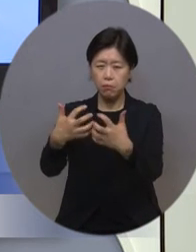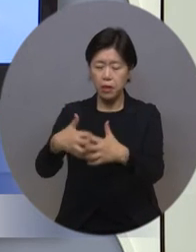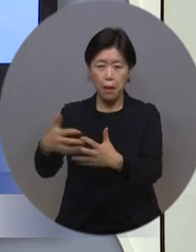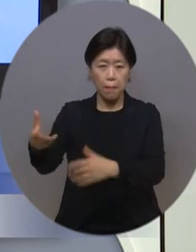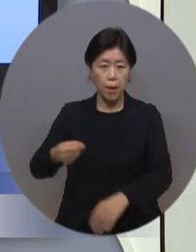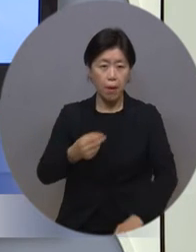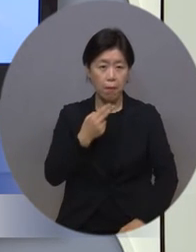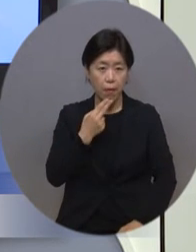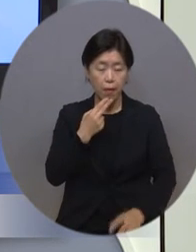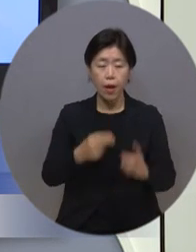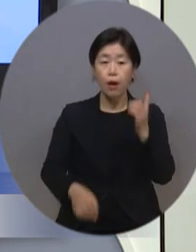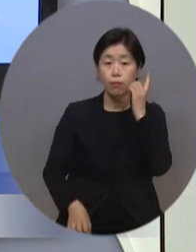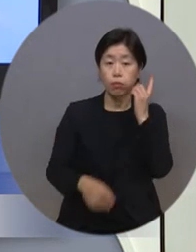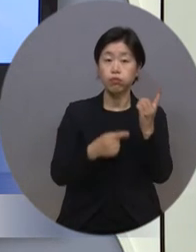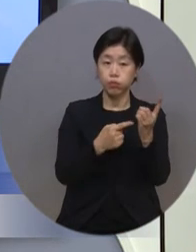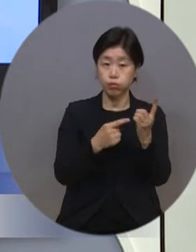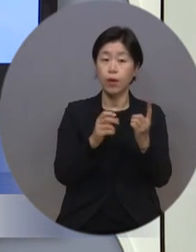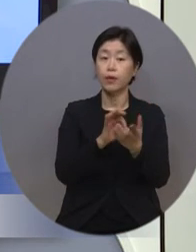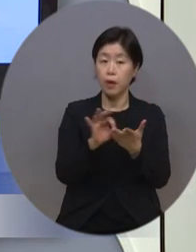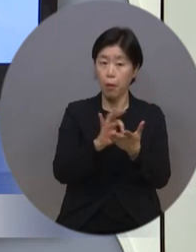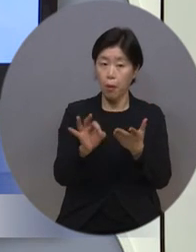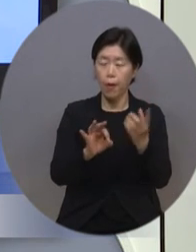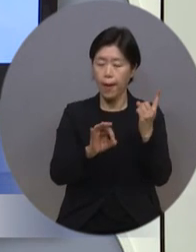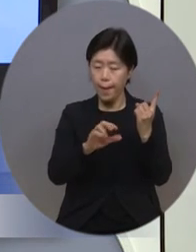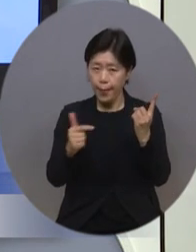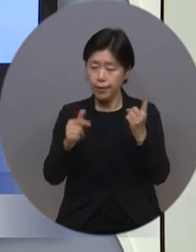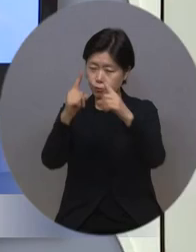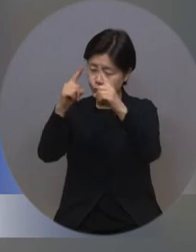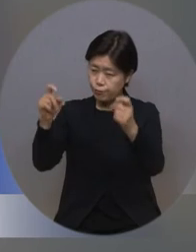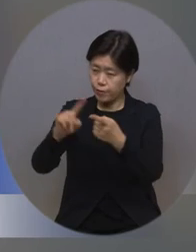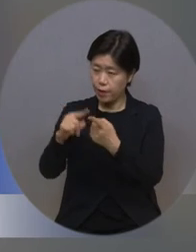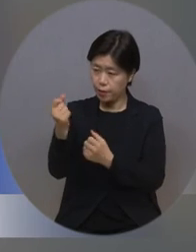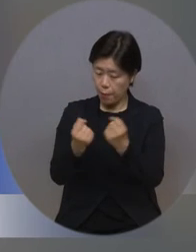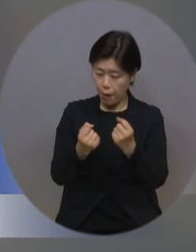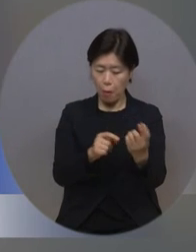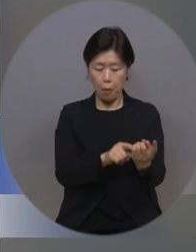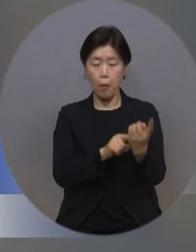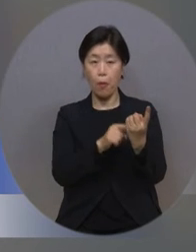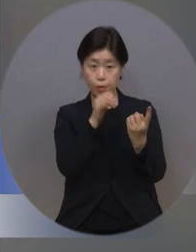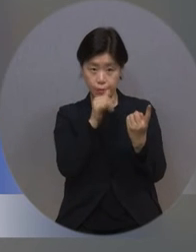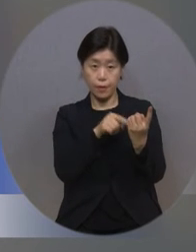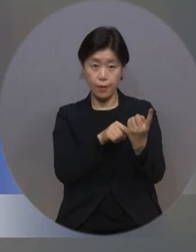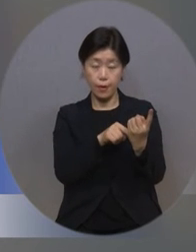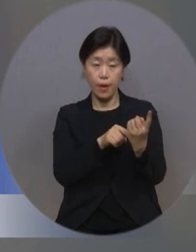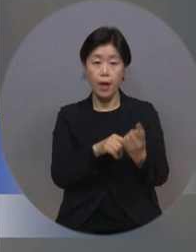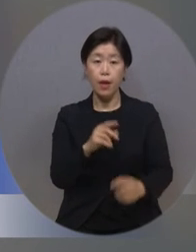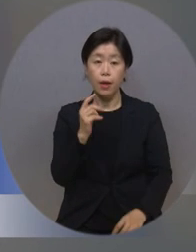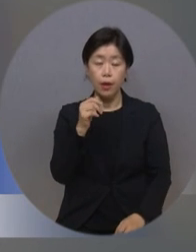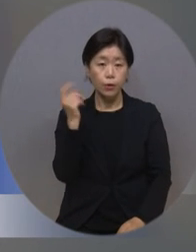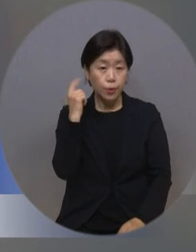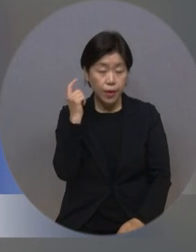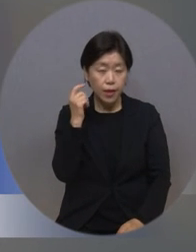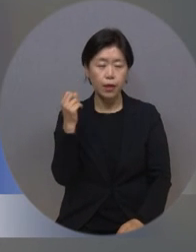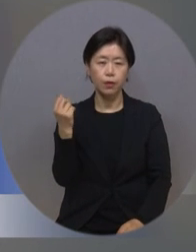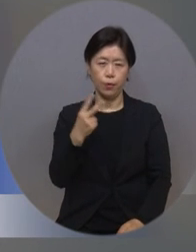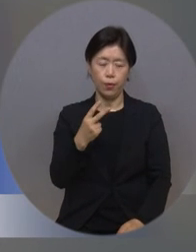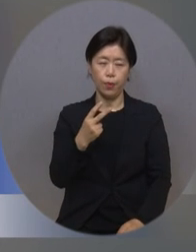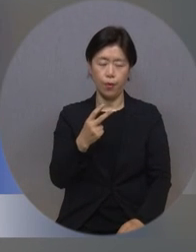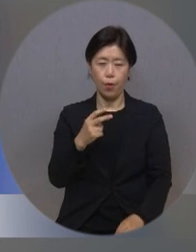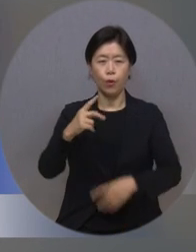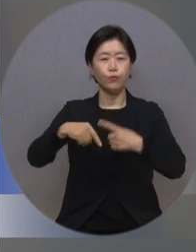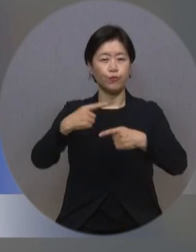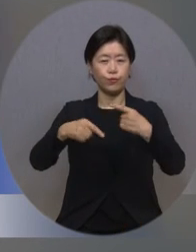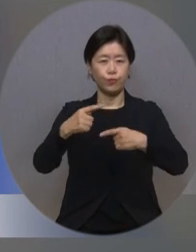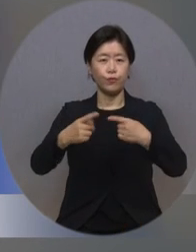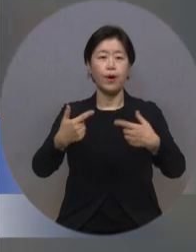휴대전화를 활용해 창덕궁의 해설을 보고들을 수 있는 프로그램입니다 특히 문화재청은 음성 안내와 함께 청각 장애인을 위한